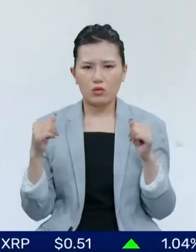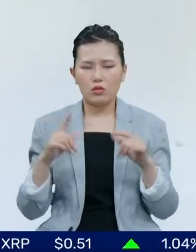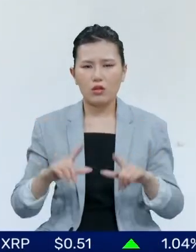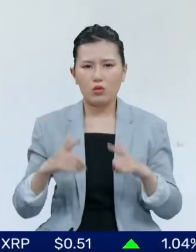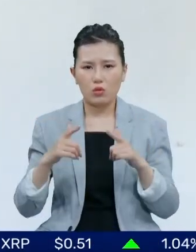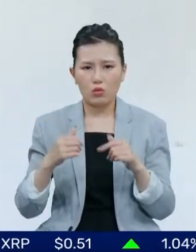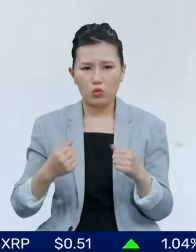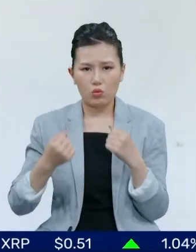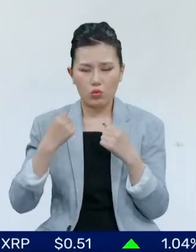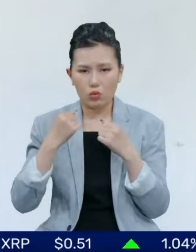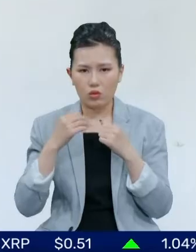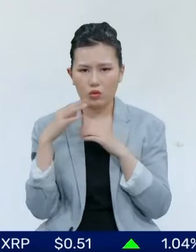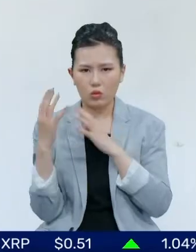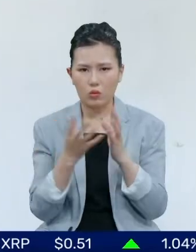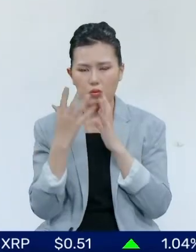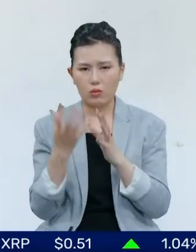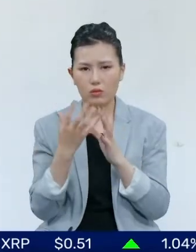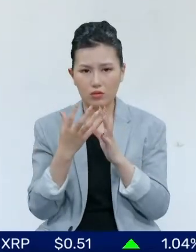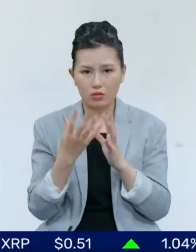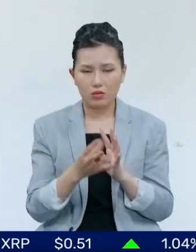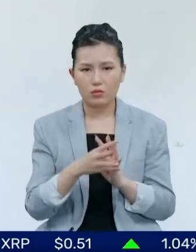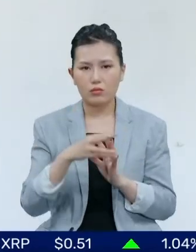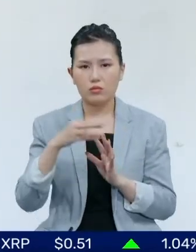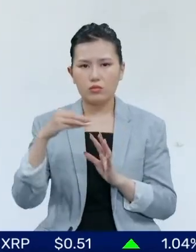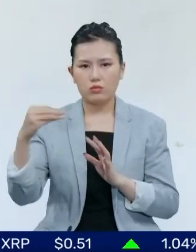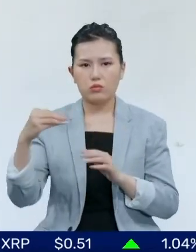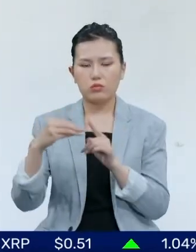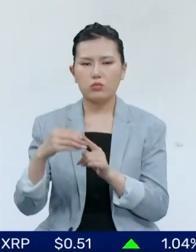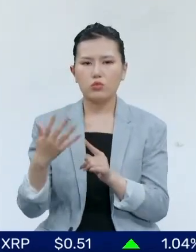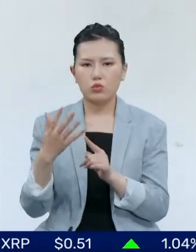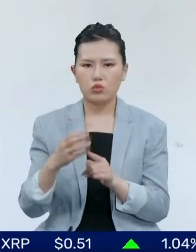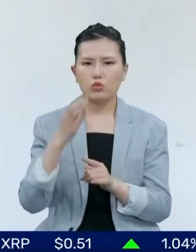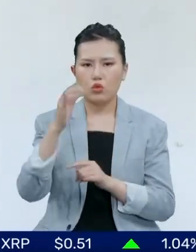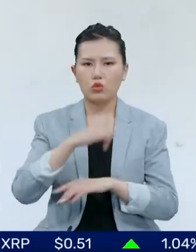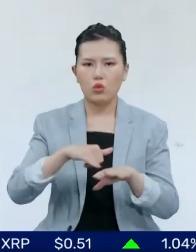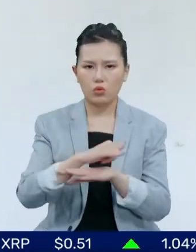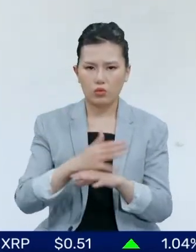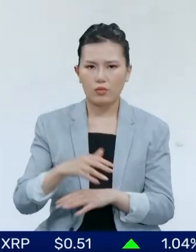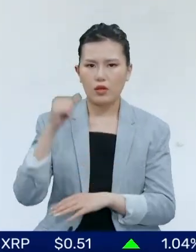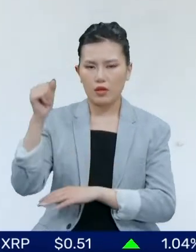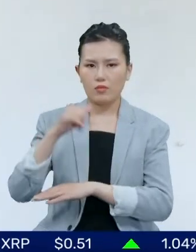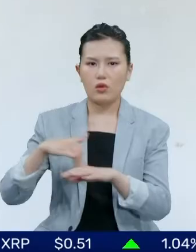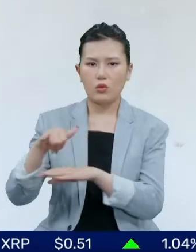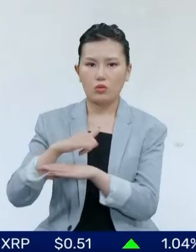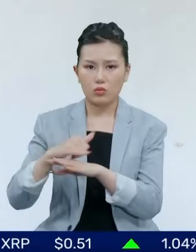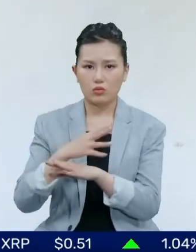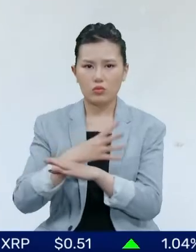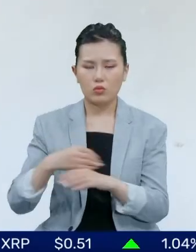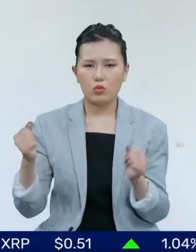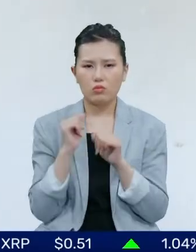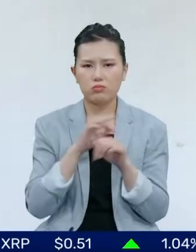мандал одоо ингэж тархах булмаар алсад зөвөгдөх Япон солонгос тэр байтга Америкт зөвөгдөх энэ үйл явц болоод байгаа